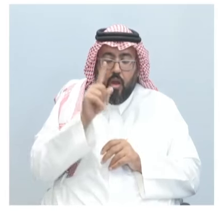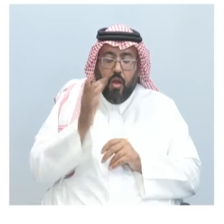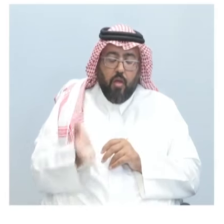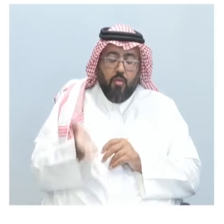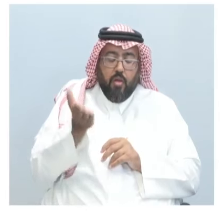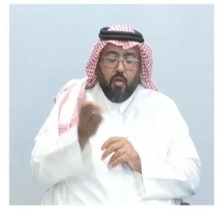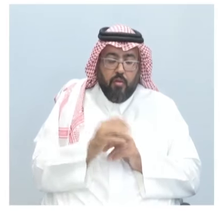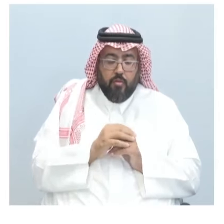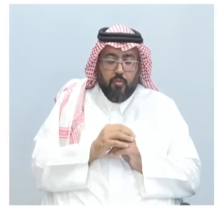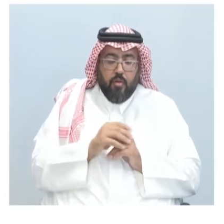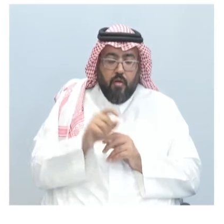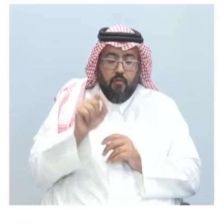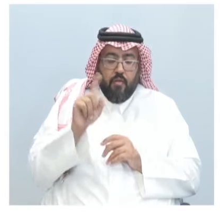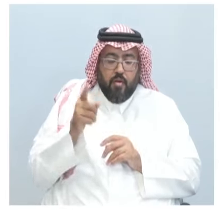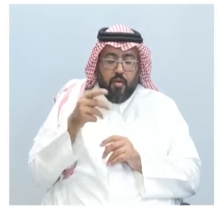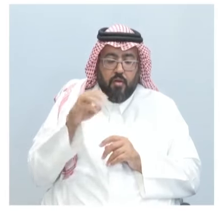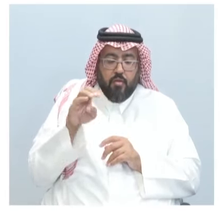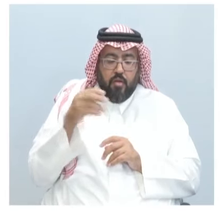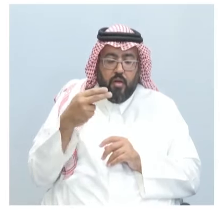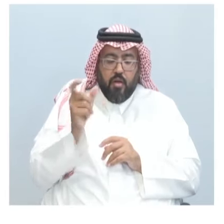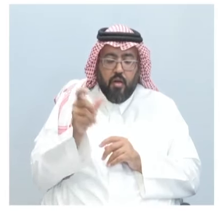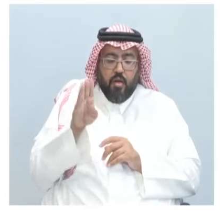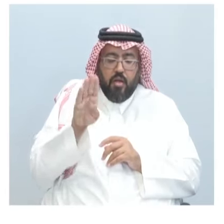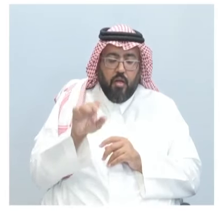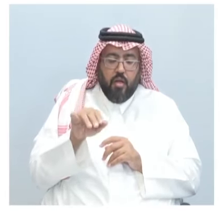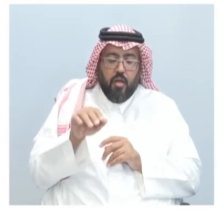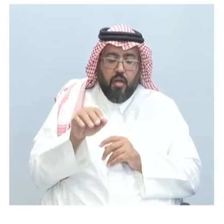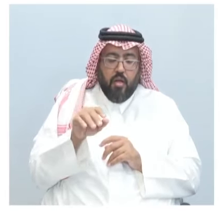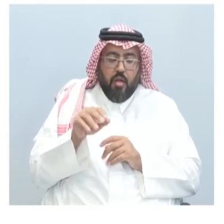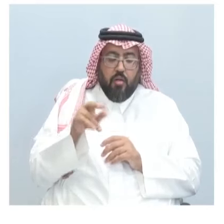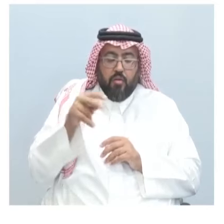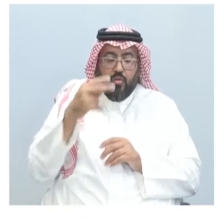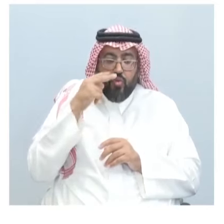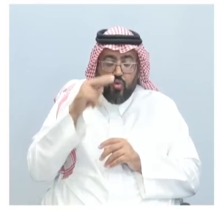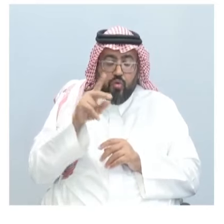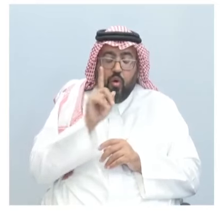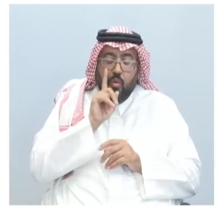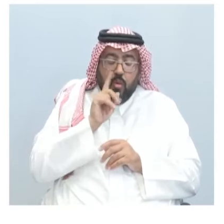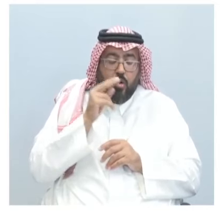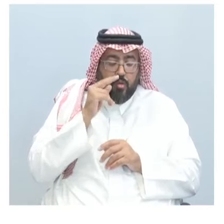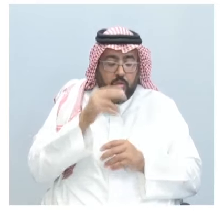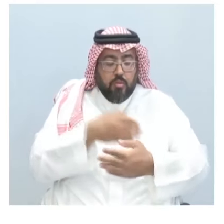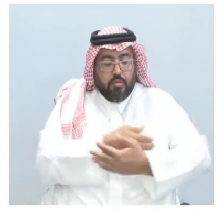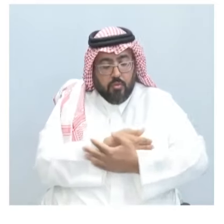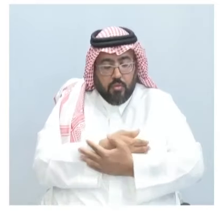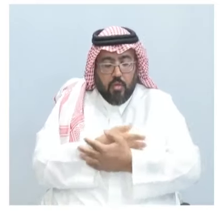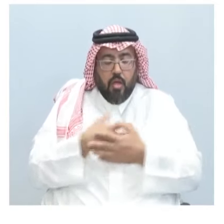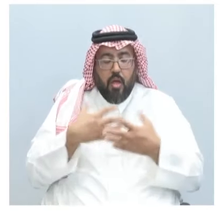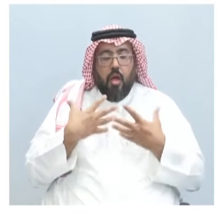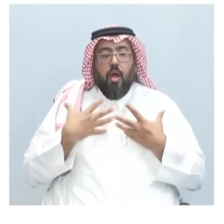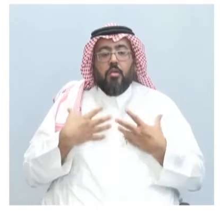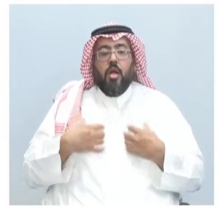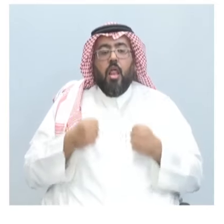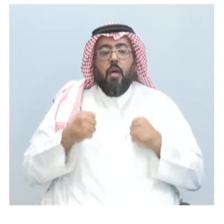وتعالى فرجعناك الى امك كي تقر عينها يعني بسلامتك